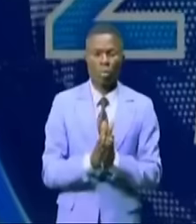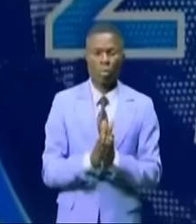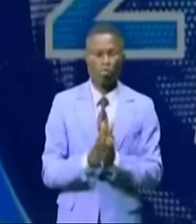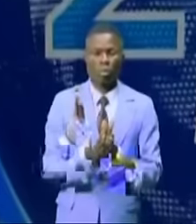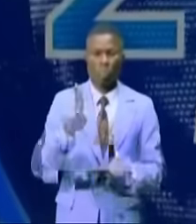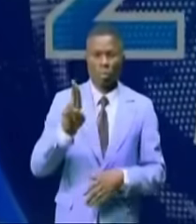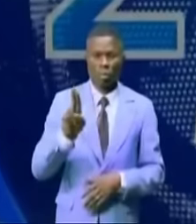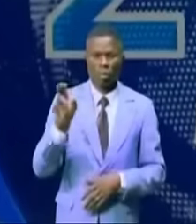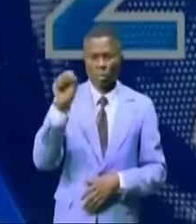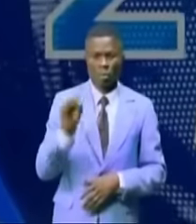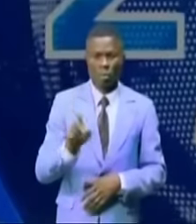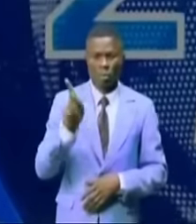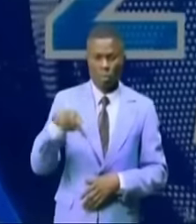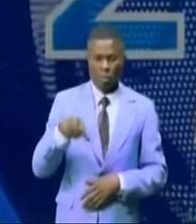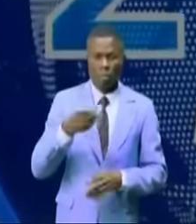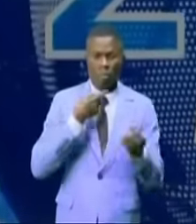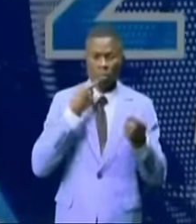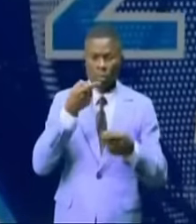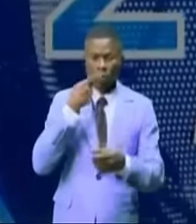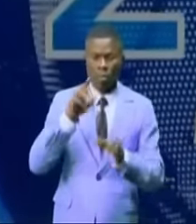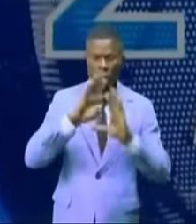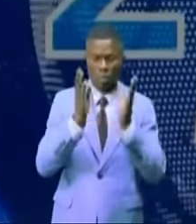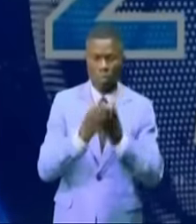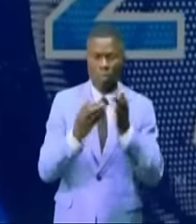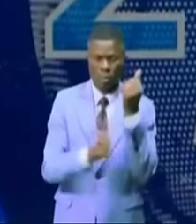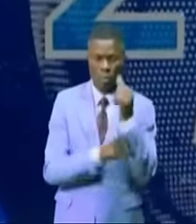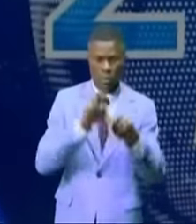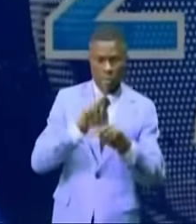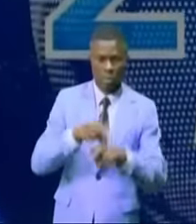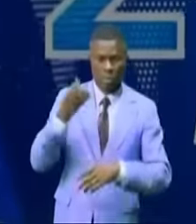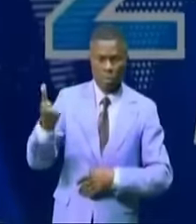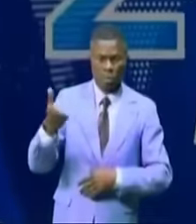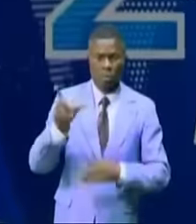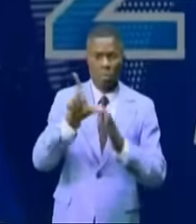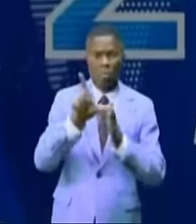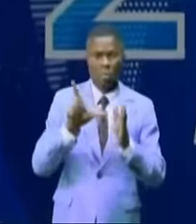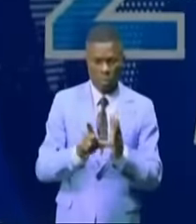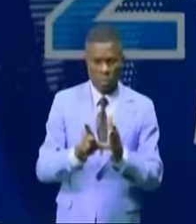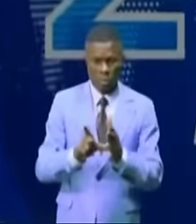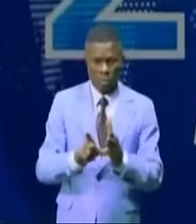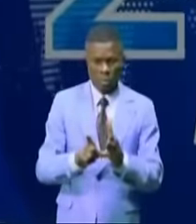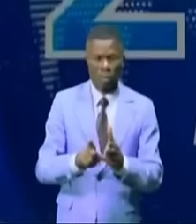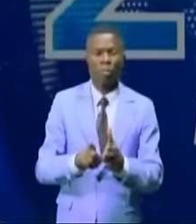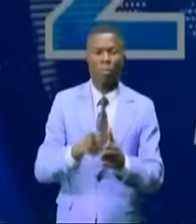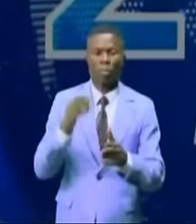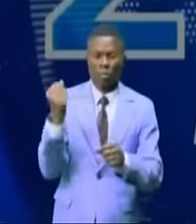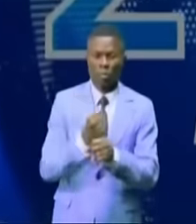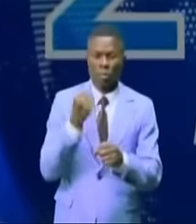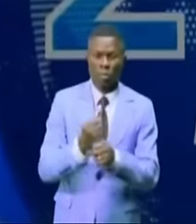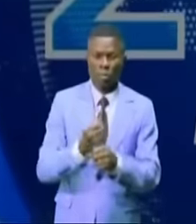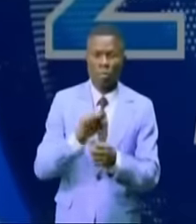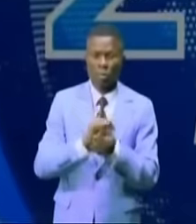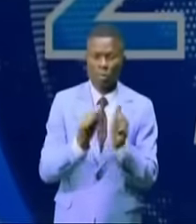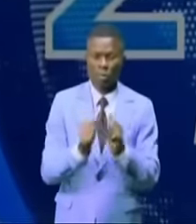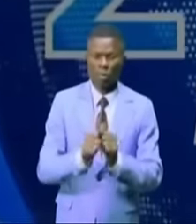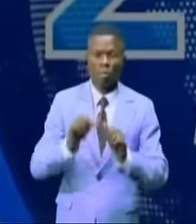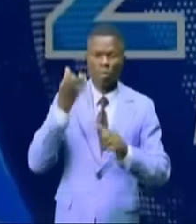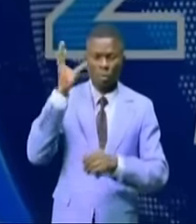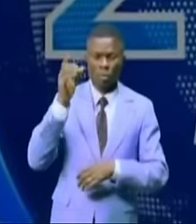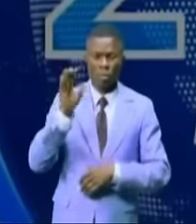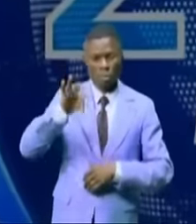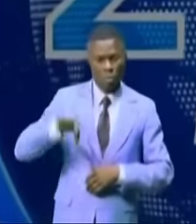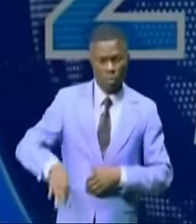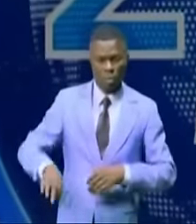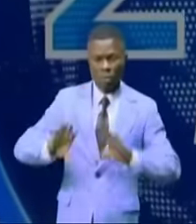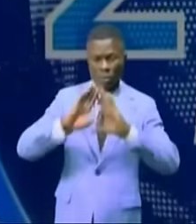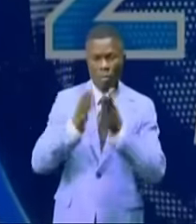l'ARSP, Emile Kachal s'est adressé aux habitants de ce coin de la République, car la loi qui régule la sous-traitance prévoit les avantages au